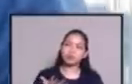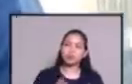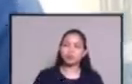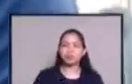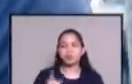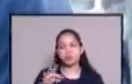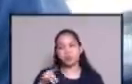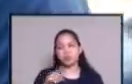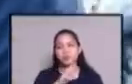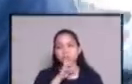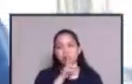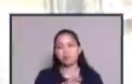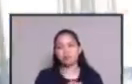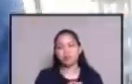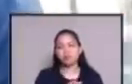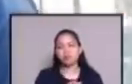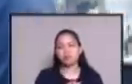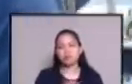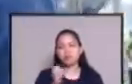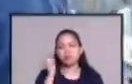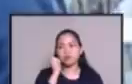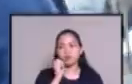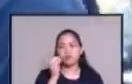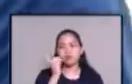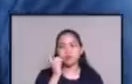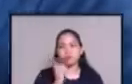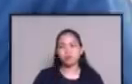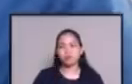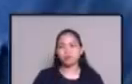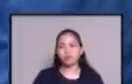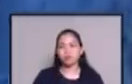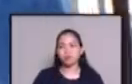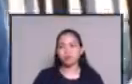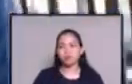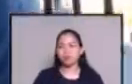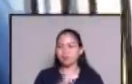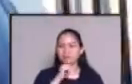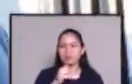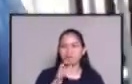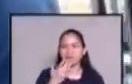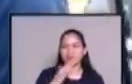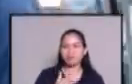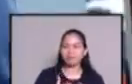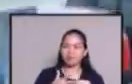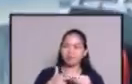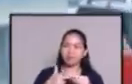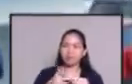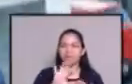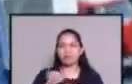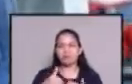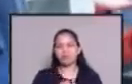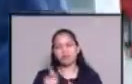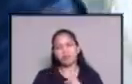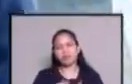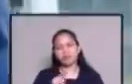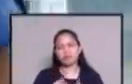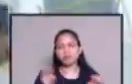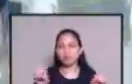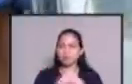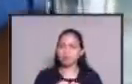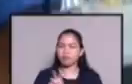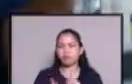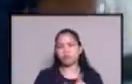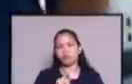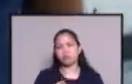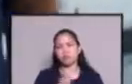at realistic si Sara Duterte. Kumbaga, wag na tayong magplastikan pa. Lahat ng mga tao mula sa ordinaryong